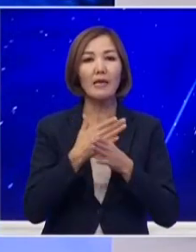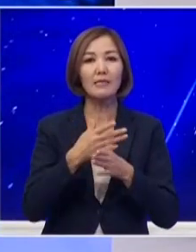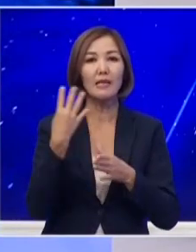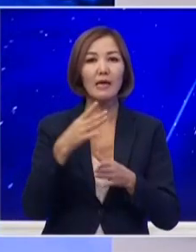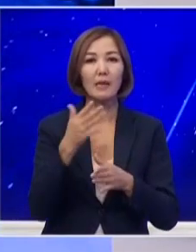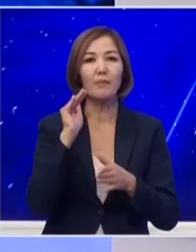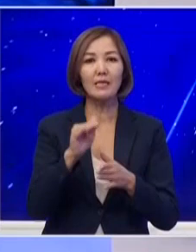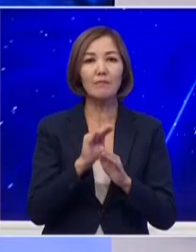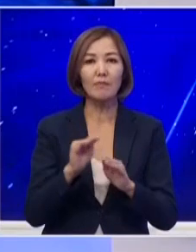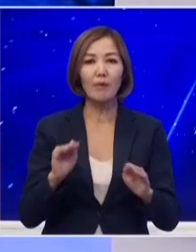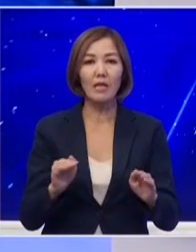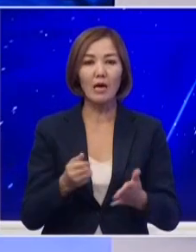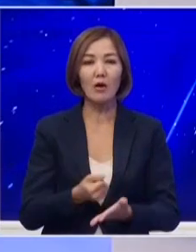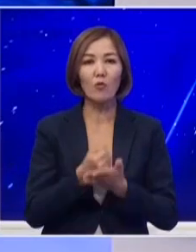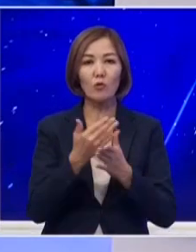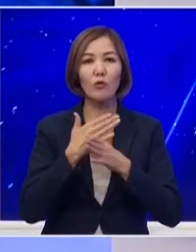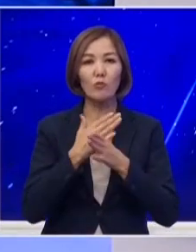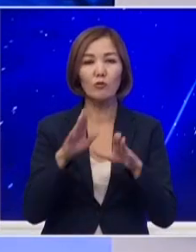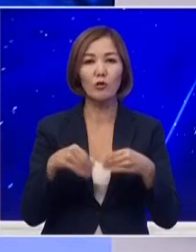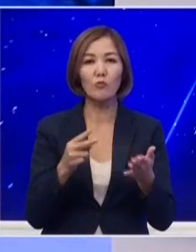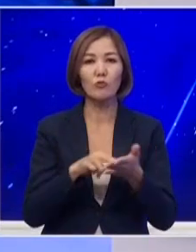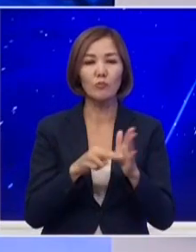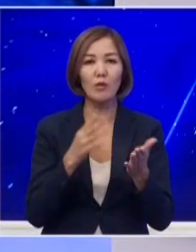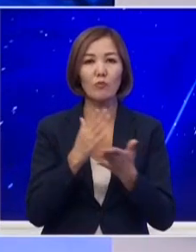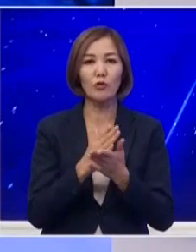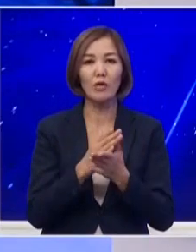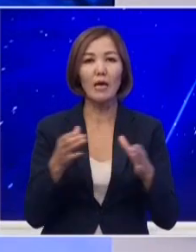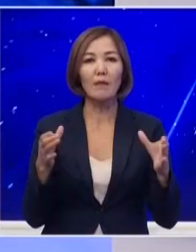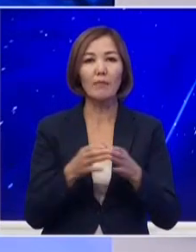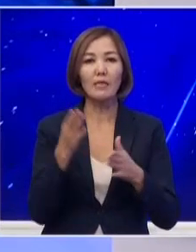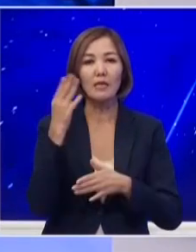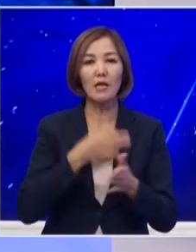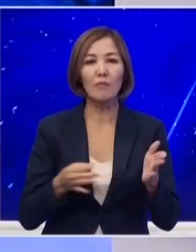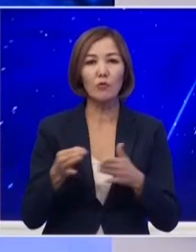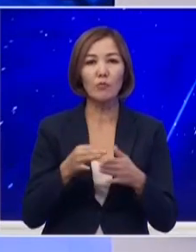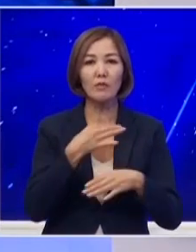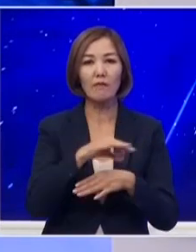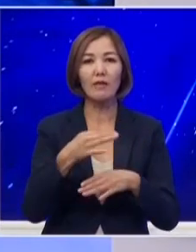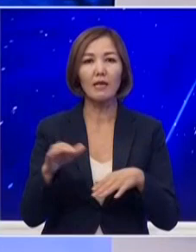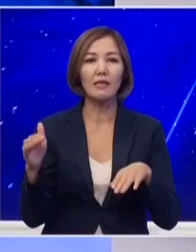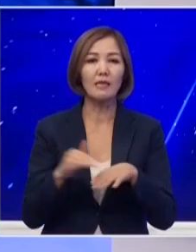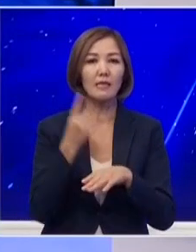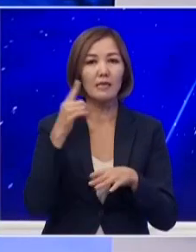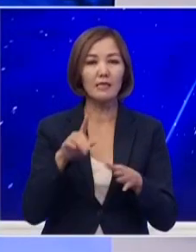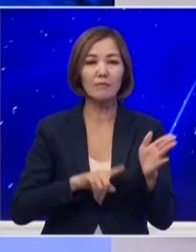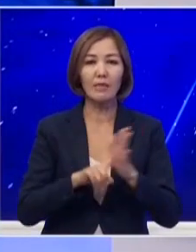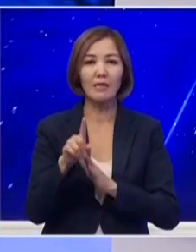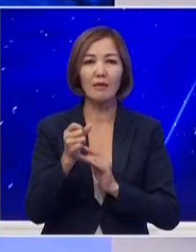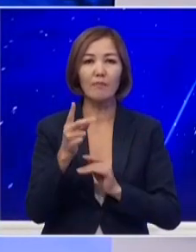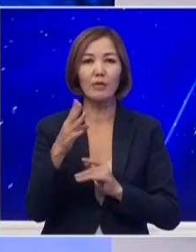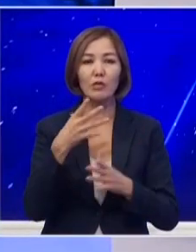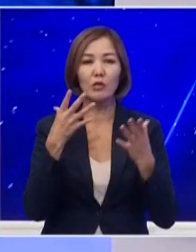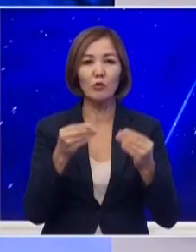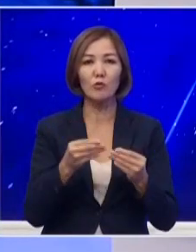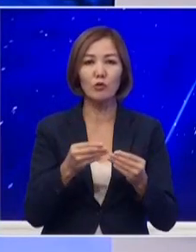еліміздегі 45 мыңнан аса балаға қолдау көрсетуді жоспарлап отыр. Партияның Алматы облыстық филиалы игі іс басталған бірнеше